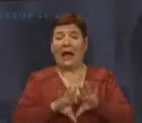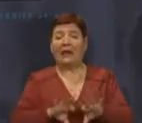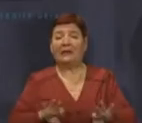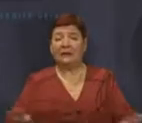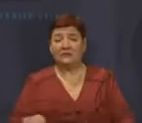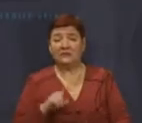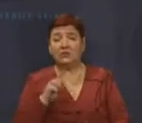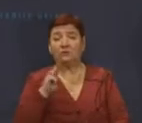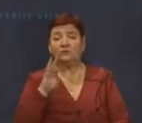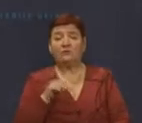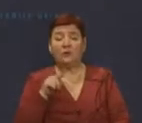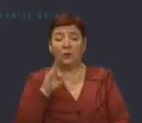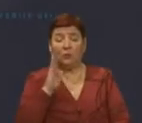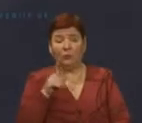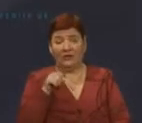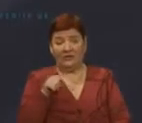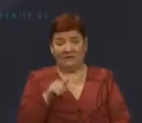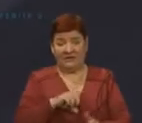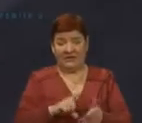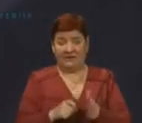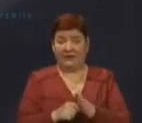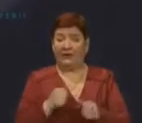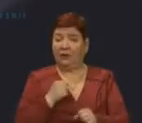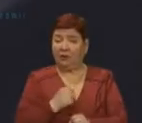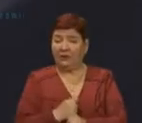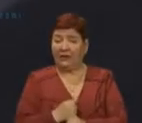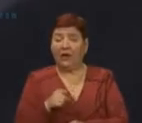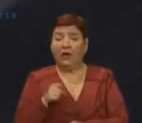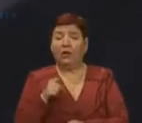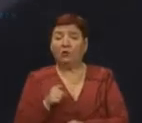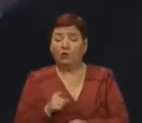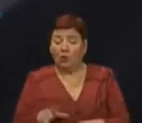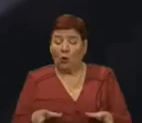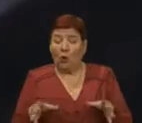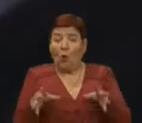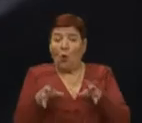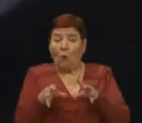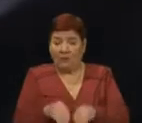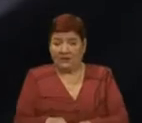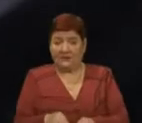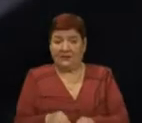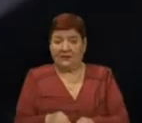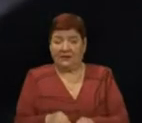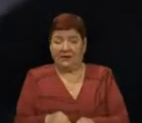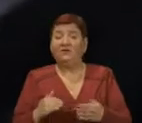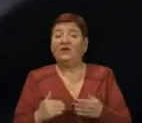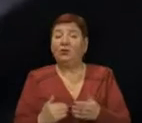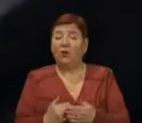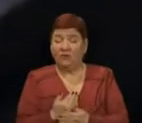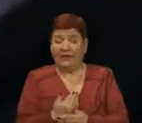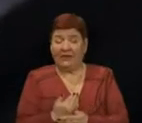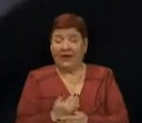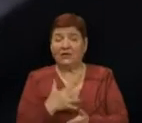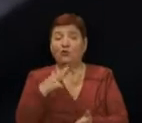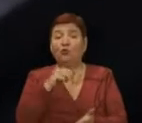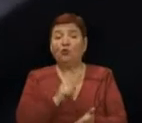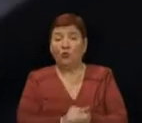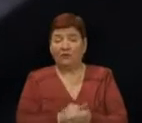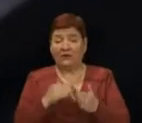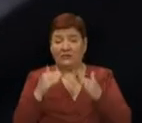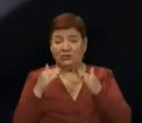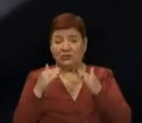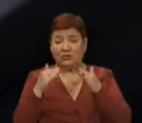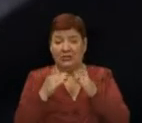Що ви будете робити в цій квартирі? Тобто тут треба комплексний підхід. Один момент – це відновлення безпосередньо зруйнованого